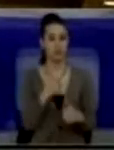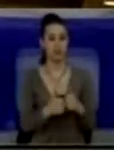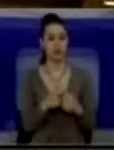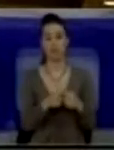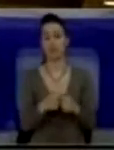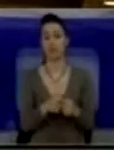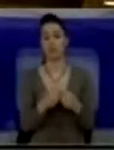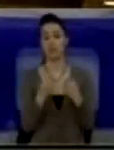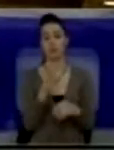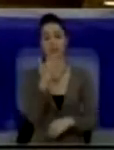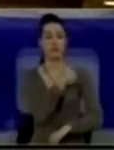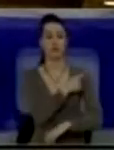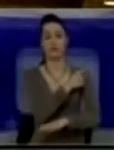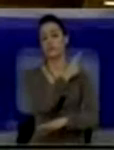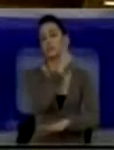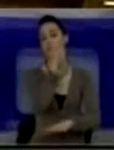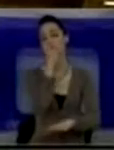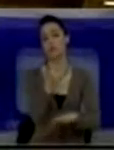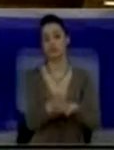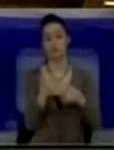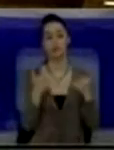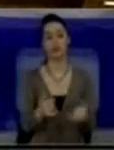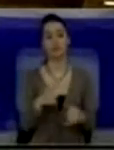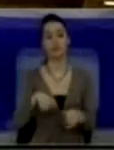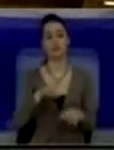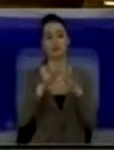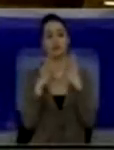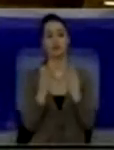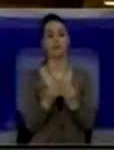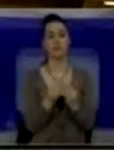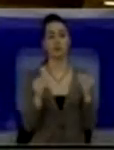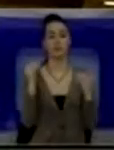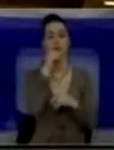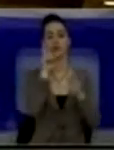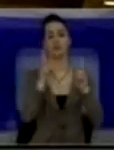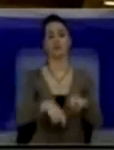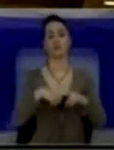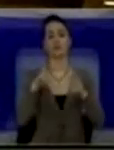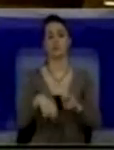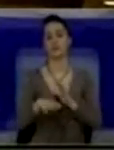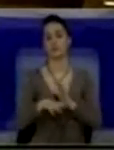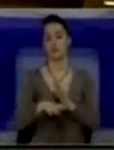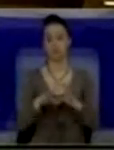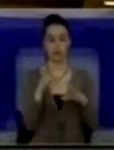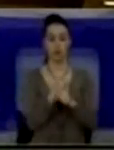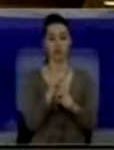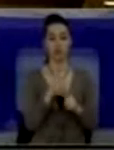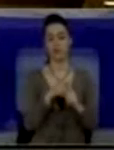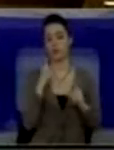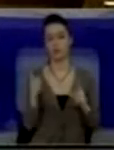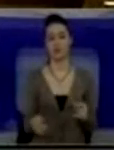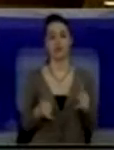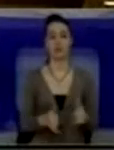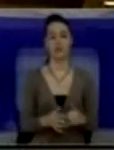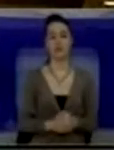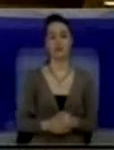vazhdon për 15 vite me radhë dhe që përbën një prej plaçkitjeve më të mëdha të shtetarëve prej përfundimit të luftës e deri më sot.